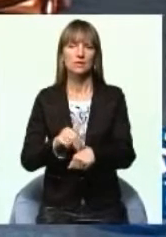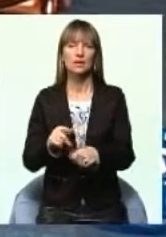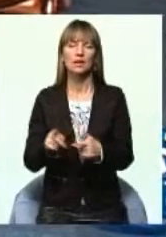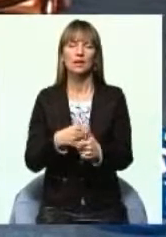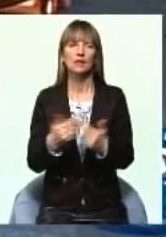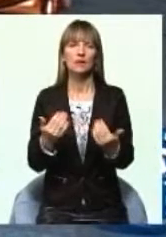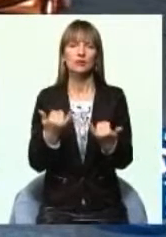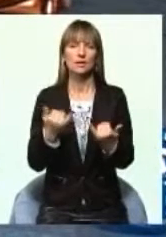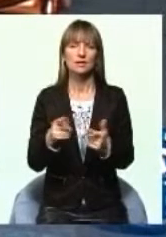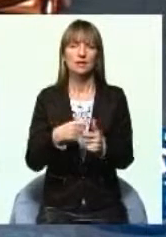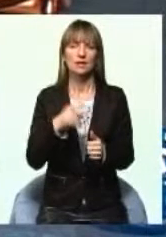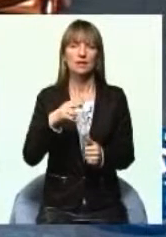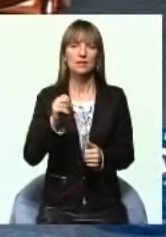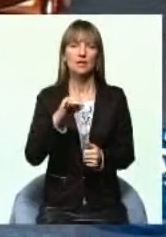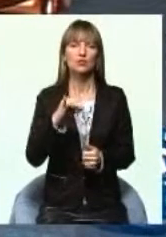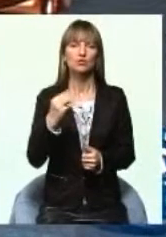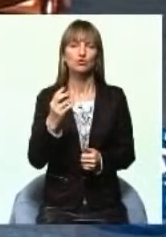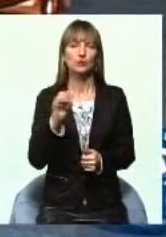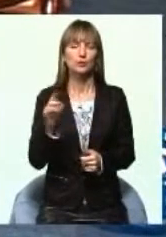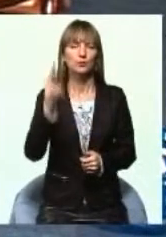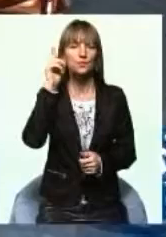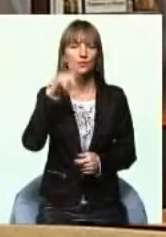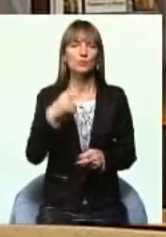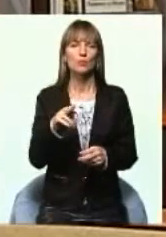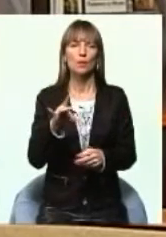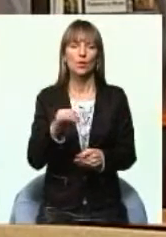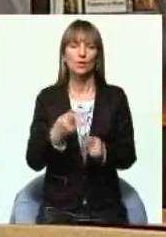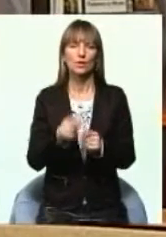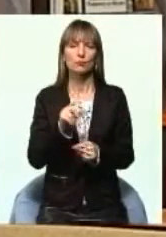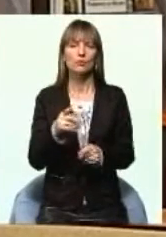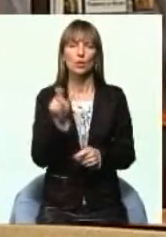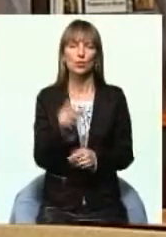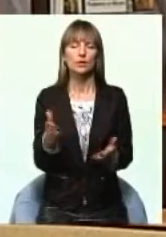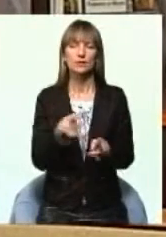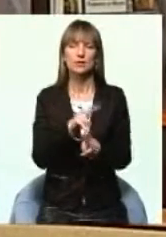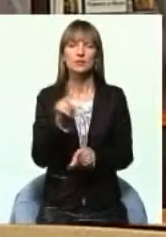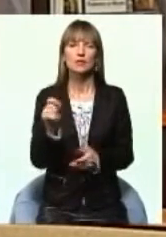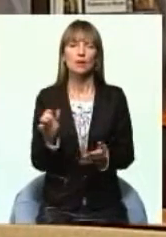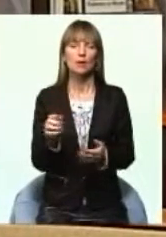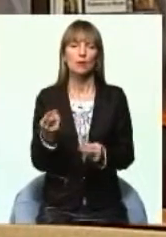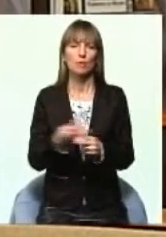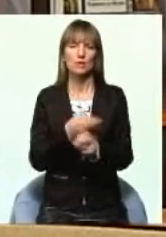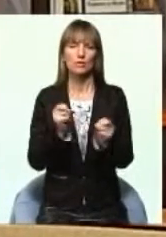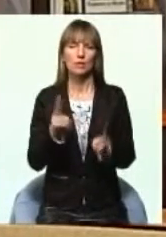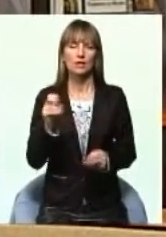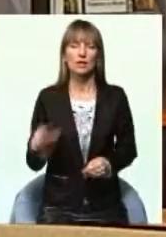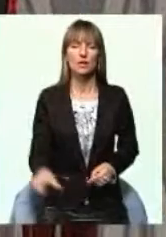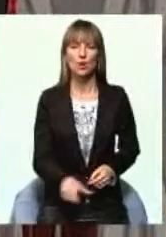як його називають, даїшник. Що ти знаєш про цих людей? Це люди, які стежать за безпекою на дорозі.